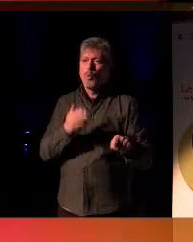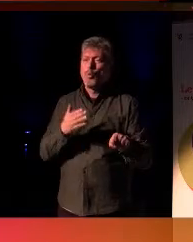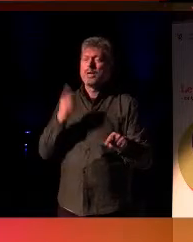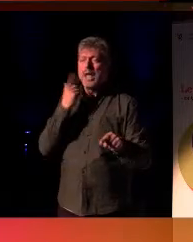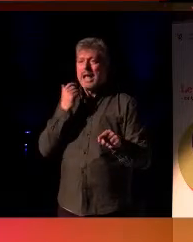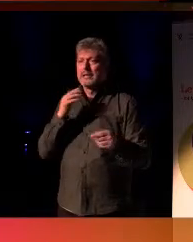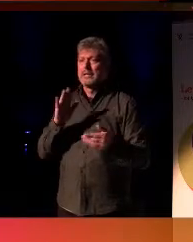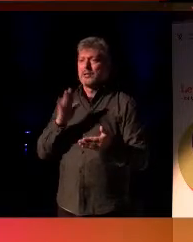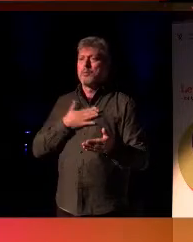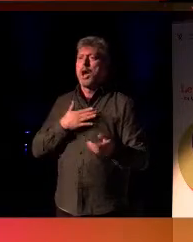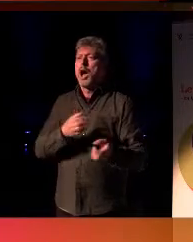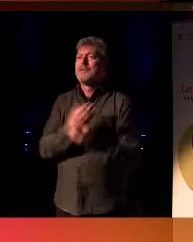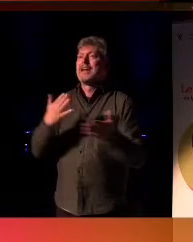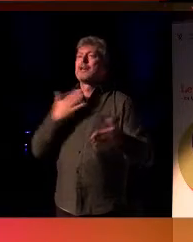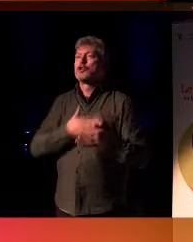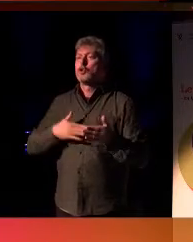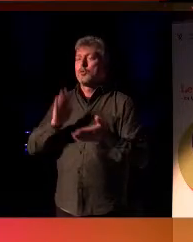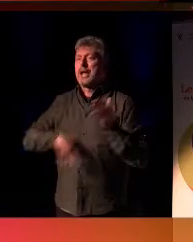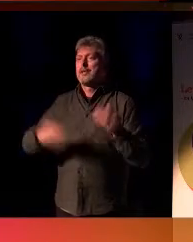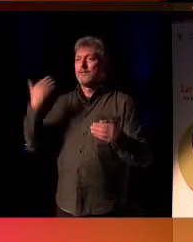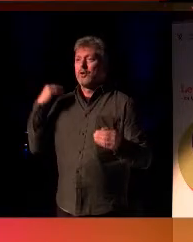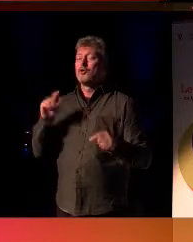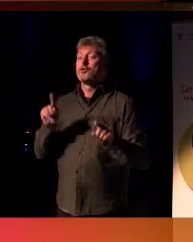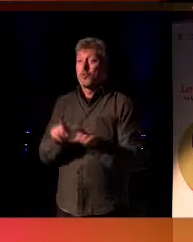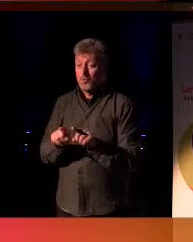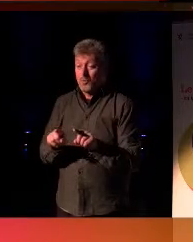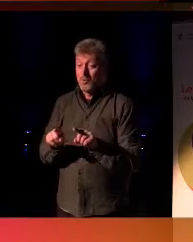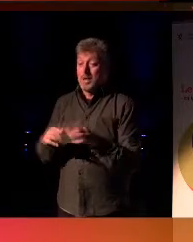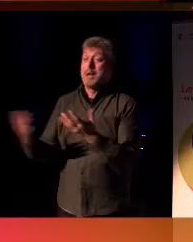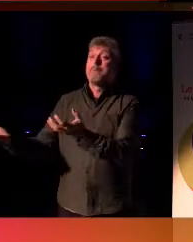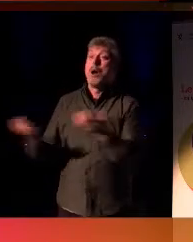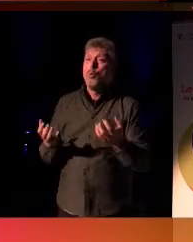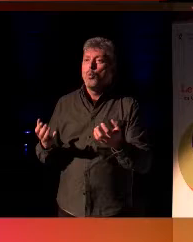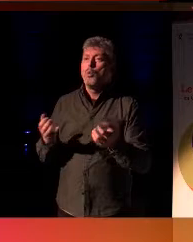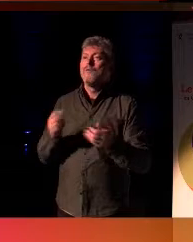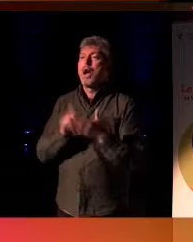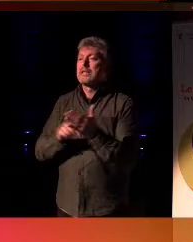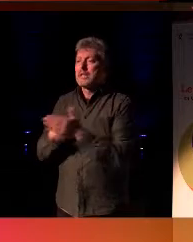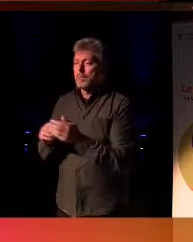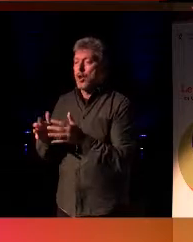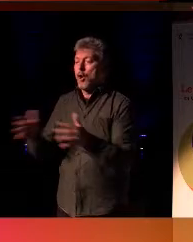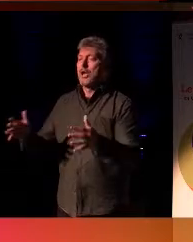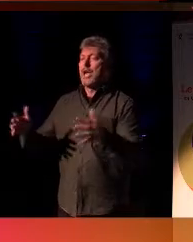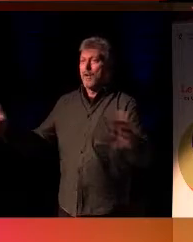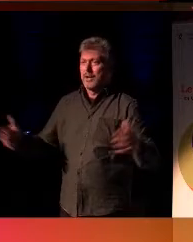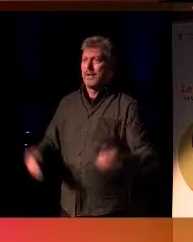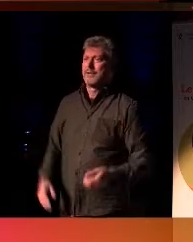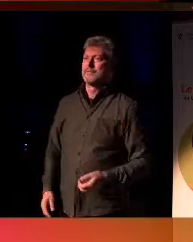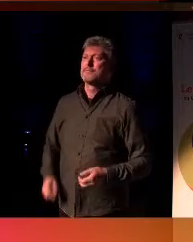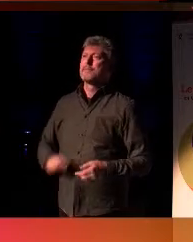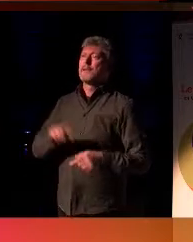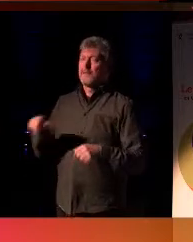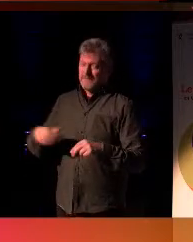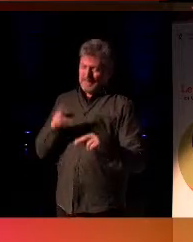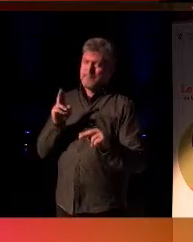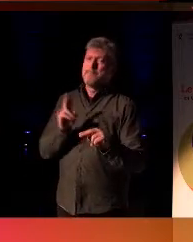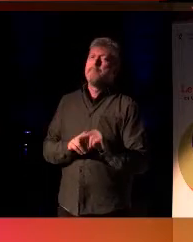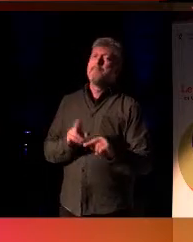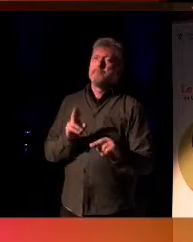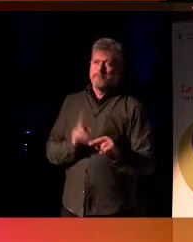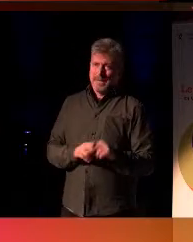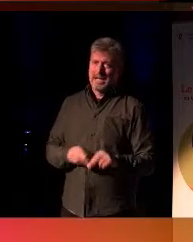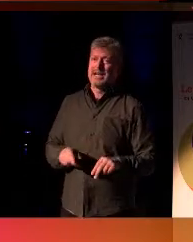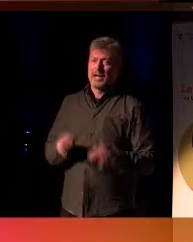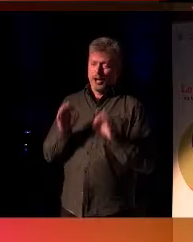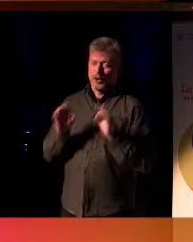før. Behovene og etterspørselen øker, og vi merker det i betydelig grad allerede